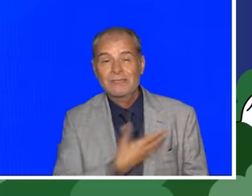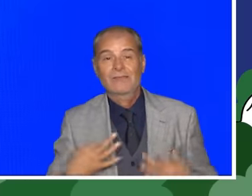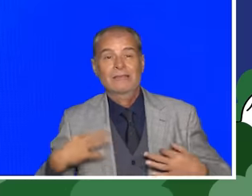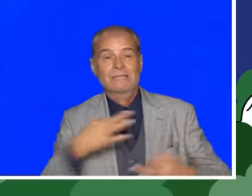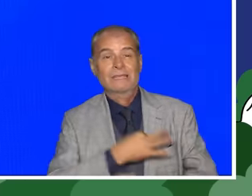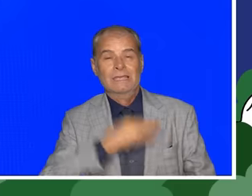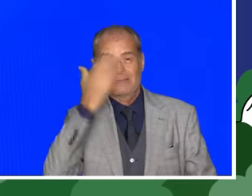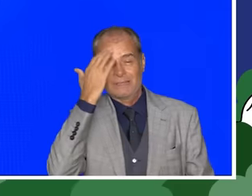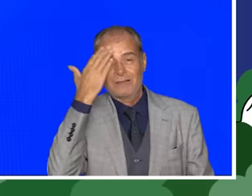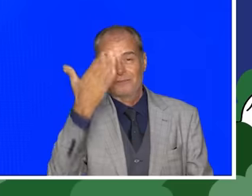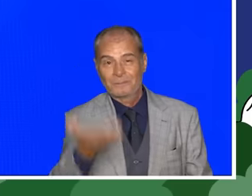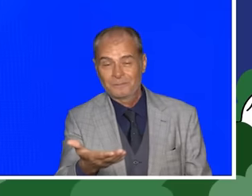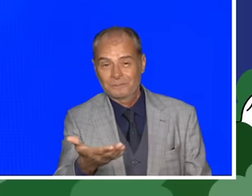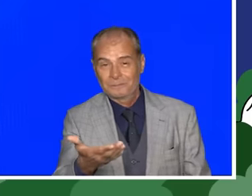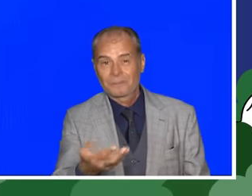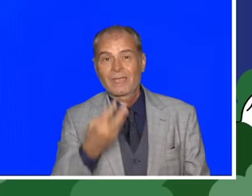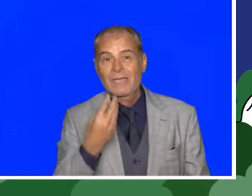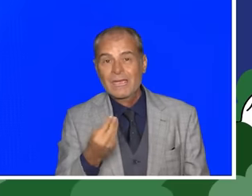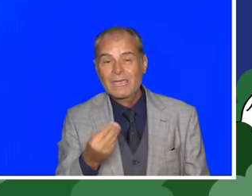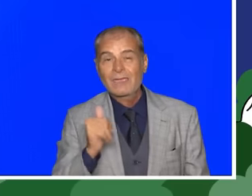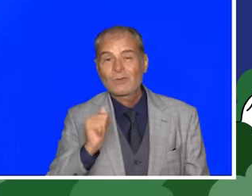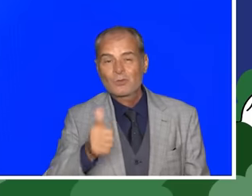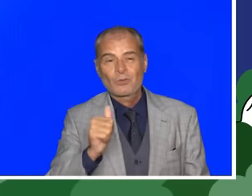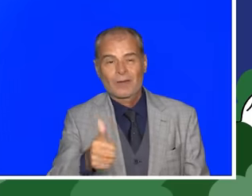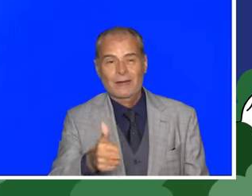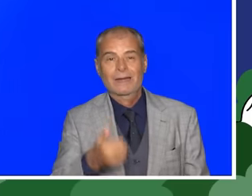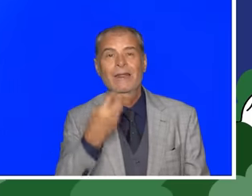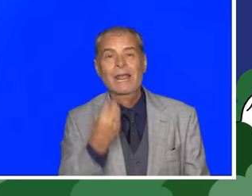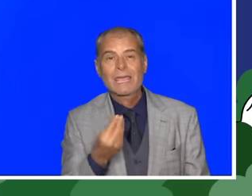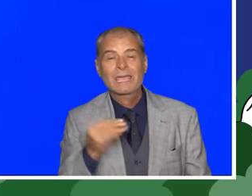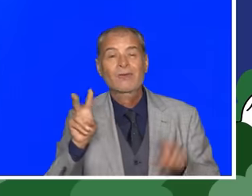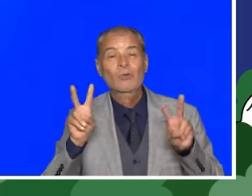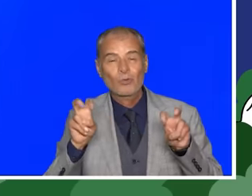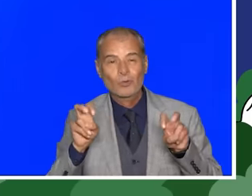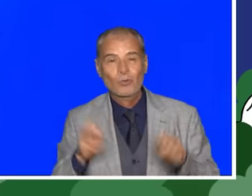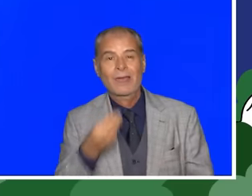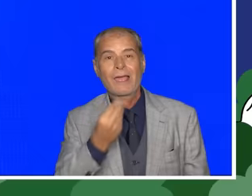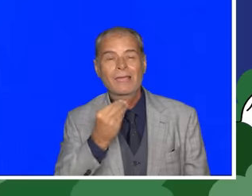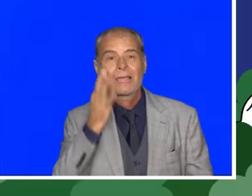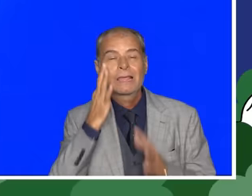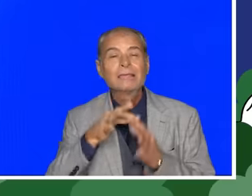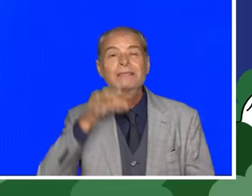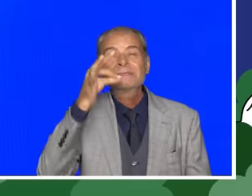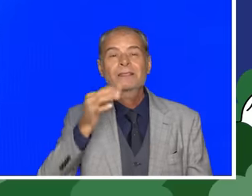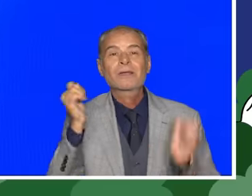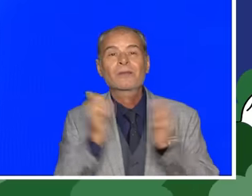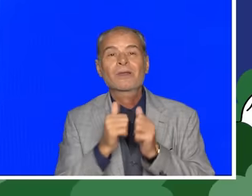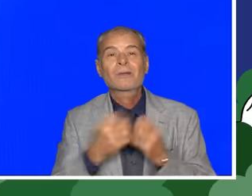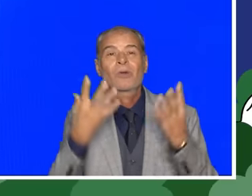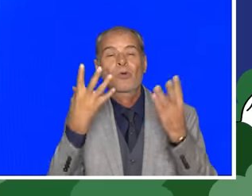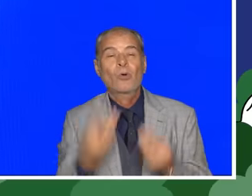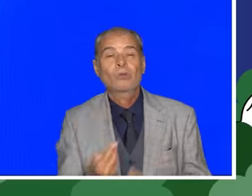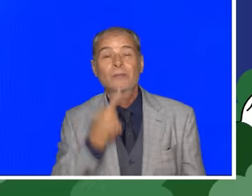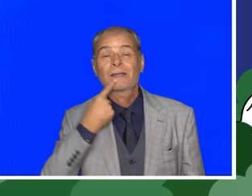ve saygıyla selamlarken iyi günlerde iyi konularda iyi insanlarla beraber olmak